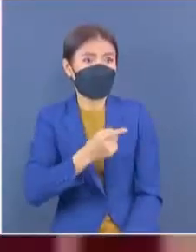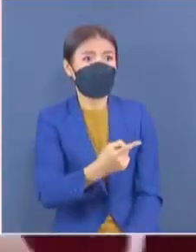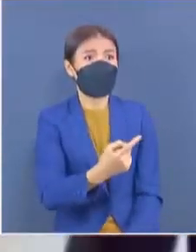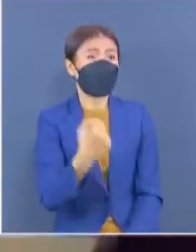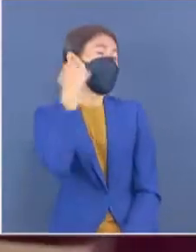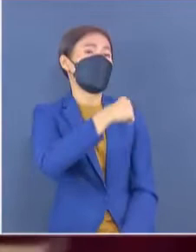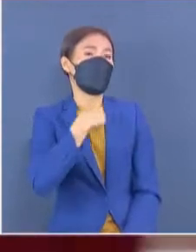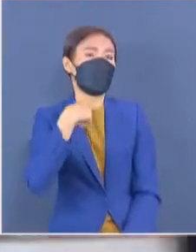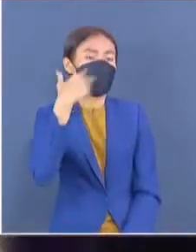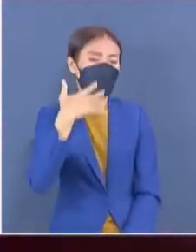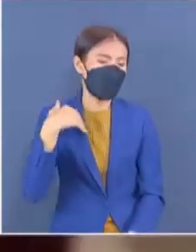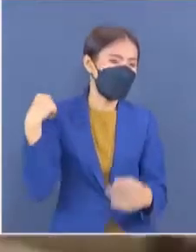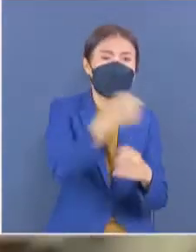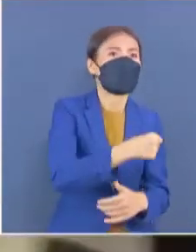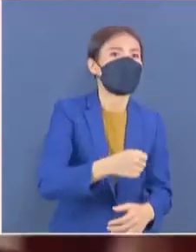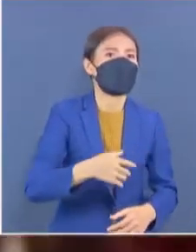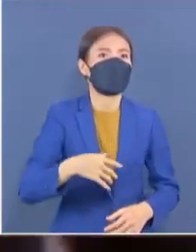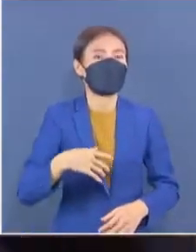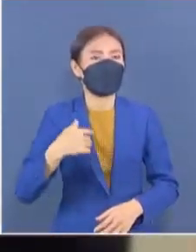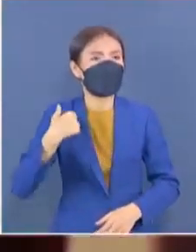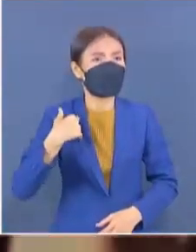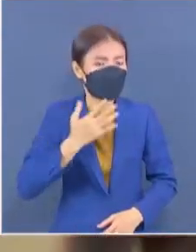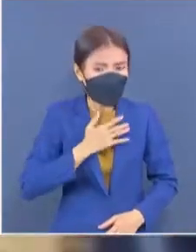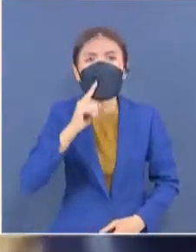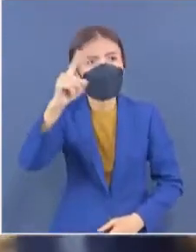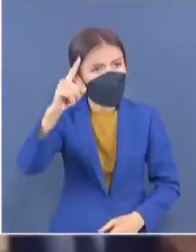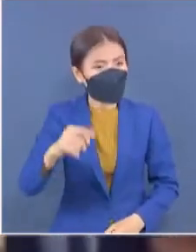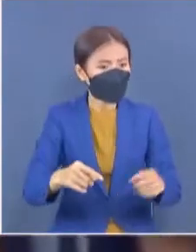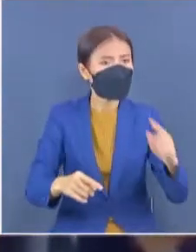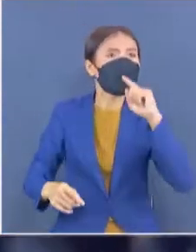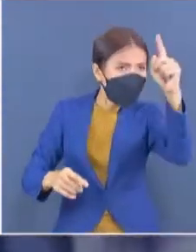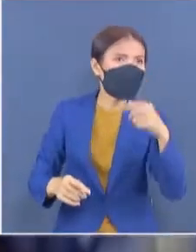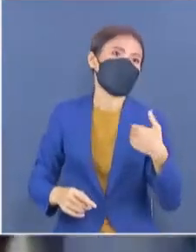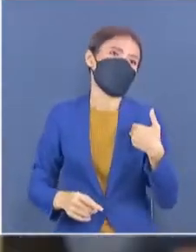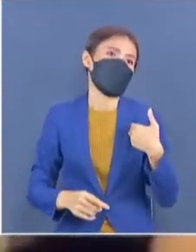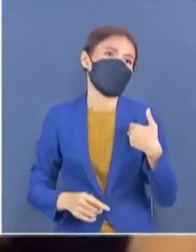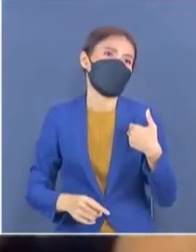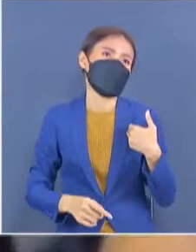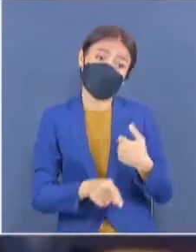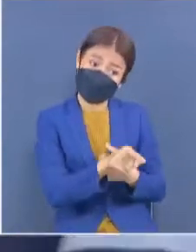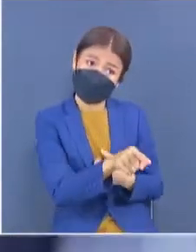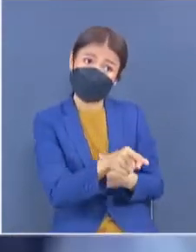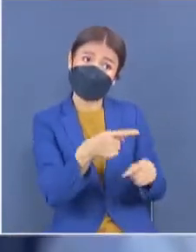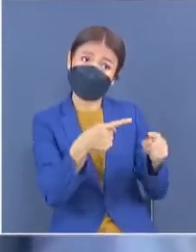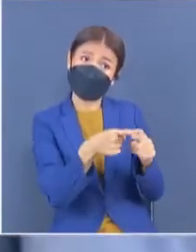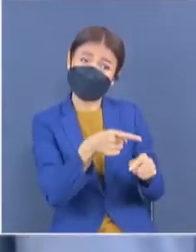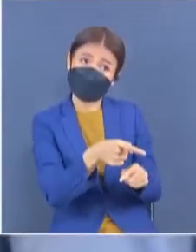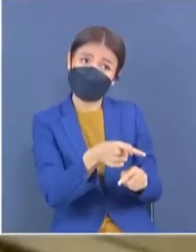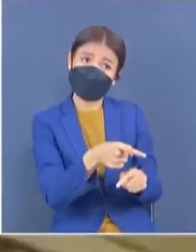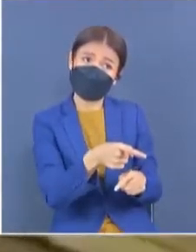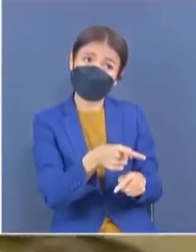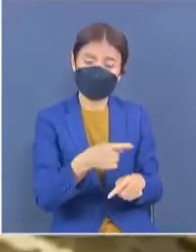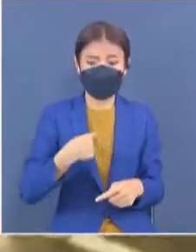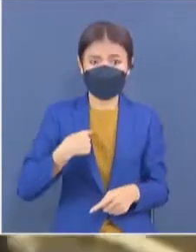กต่อยเหมือนกันก็เข้าแจ้งความดำเนินคดีกับอีกฝ่ายหนึ่งด้วยนะครับ แต่ไอ้ฝ่ายตนที่ว่าเนี่ยคือฝ่ายนายมูฮัมหมัดแล้วก็นายสุไลมาน